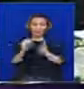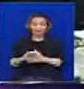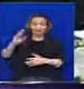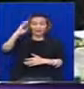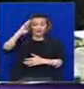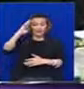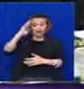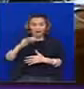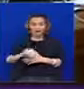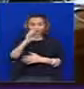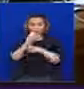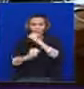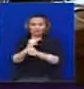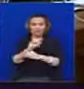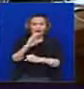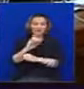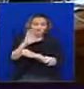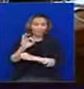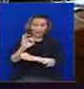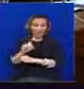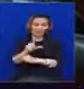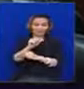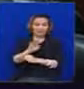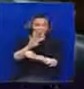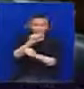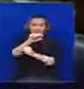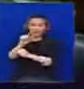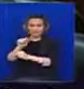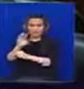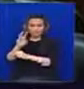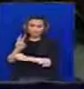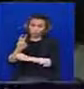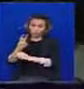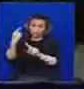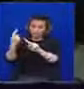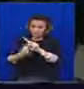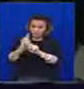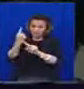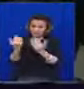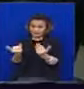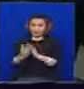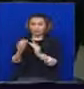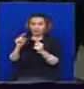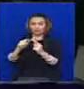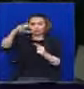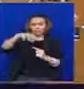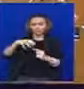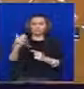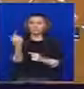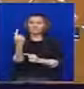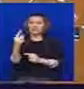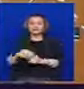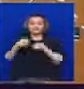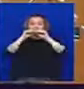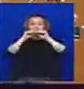าร CPX ประจำปี2559ระหว่างวันที่24-26พฤษภาคมที่กรมประชาสัมพันธ์ซึ่งรับผิดชอบด้านการเผยแพร่ข่าวสารการ